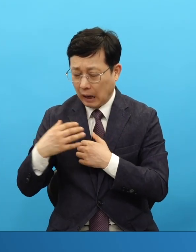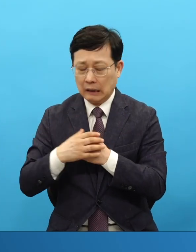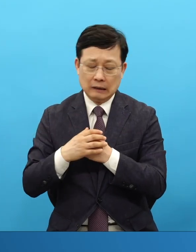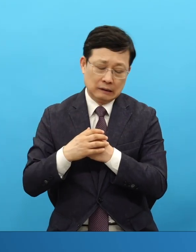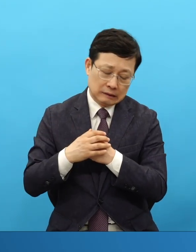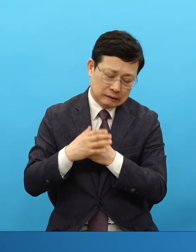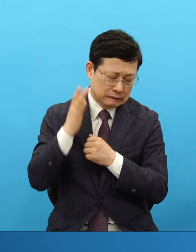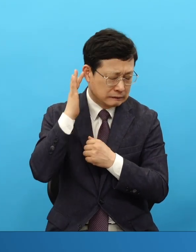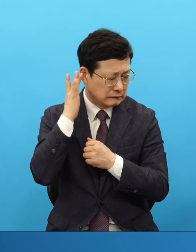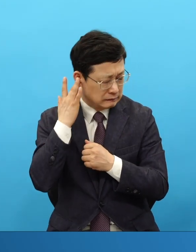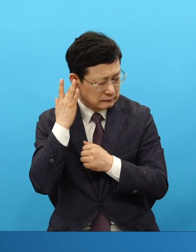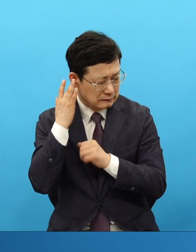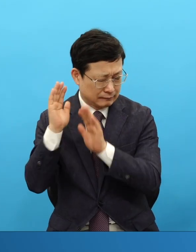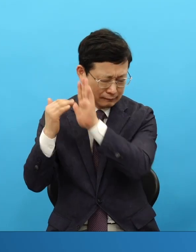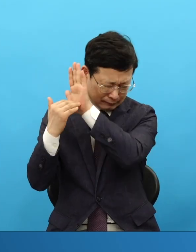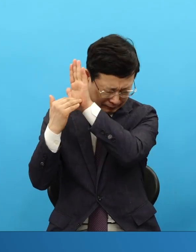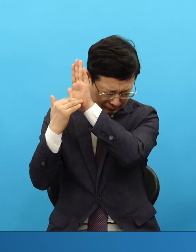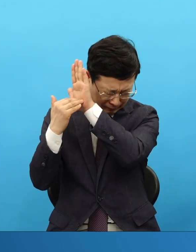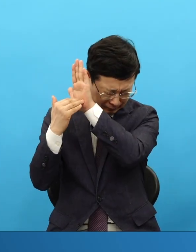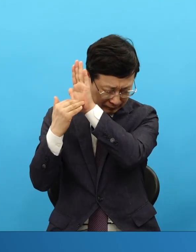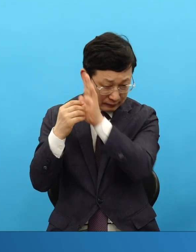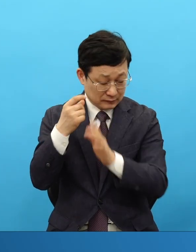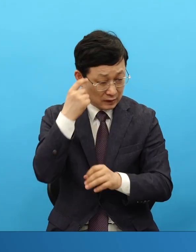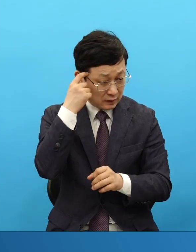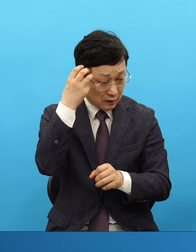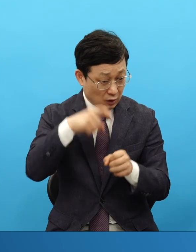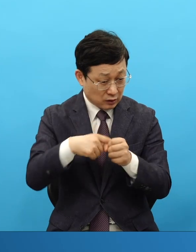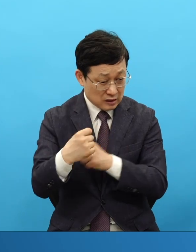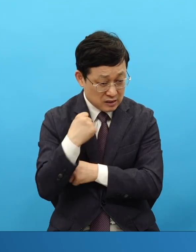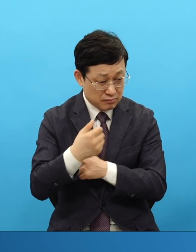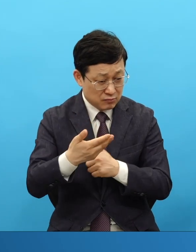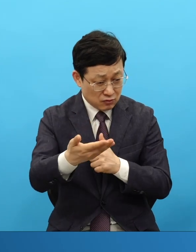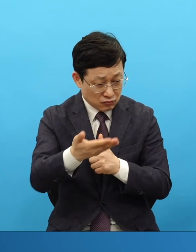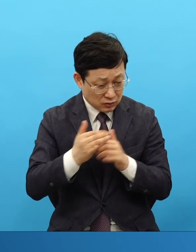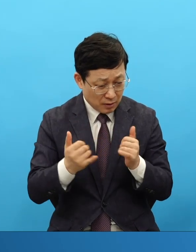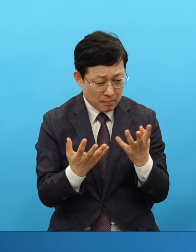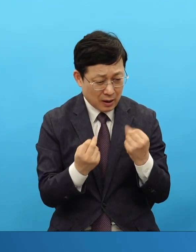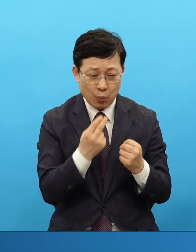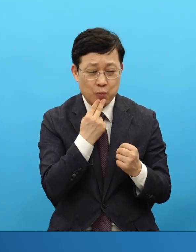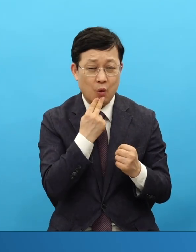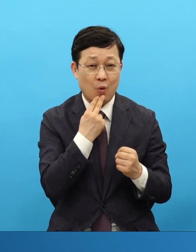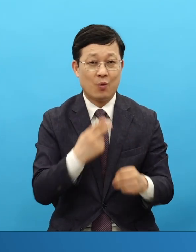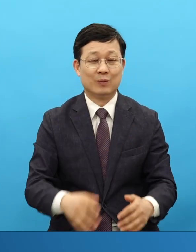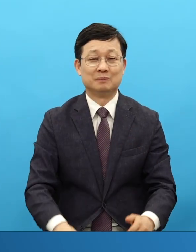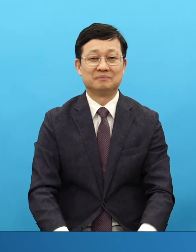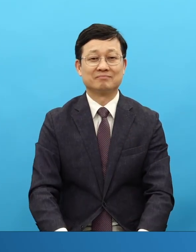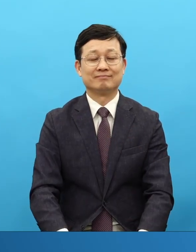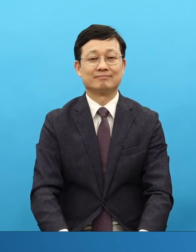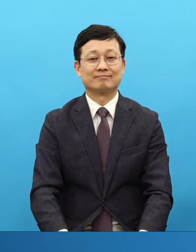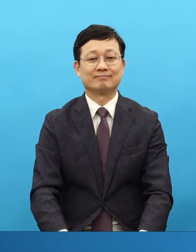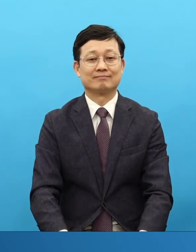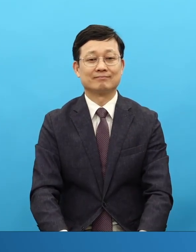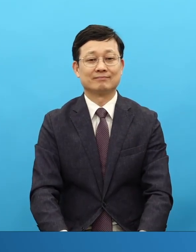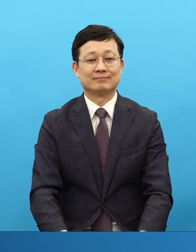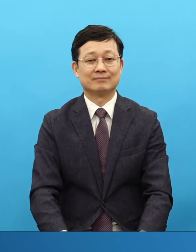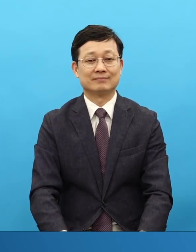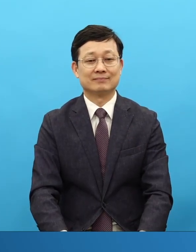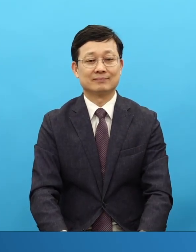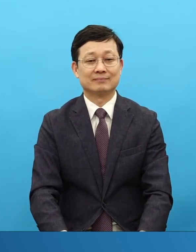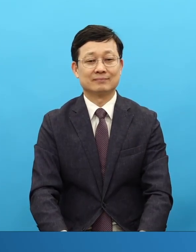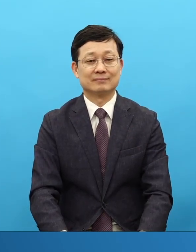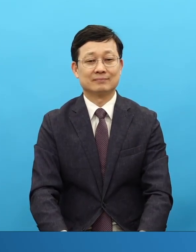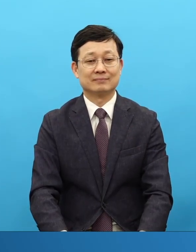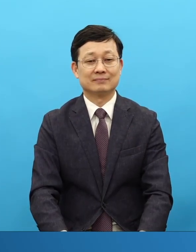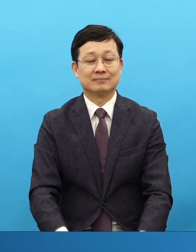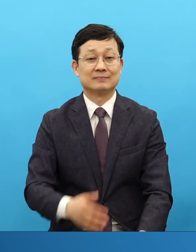Really? 나에게 다 영적인 얘기로 도움을 주는 사람 별로 없어요. There are not many people who are helping me with the spiritual things. 나는 힘 얻은 게